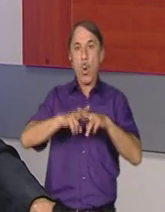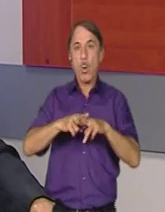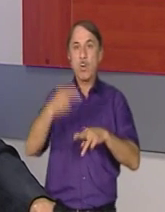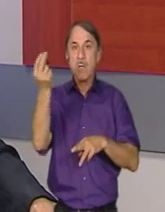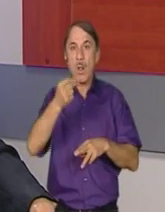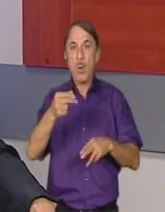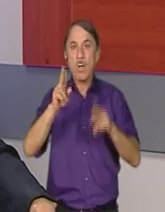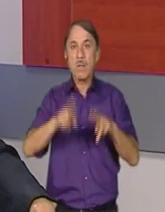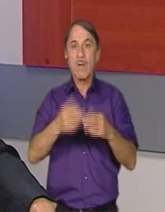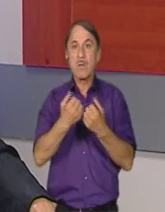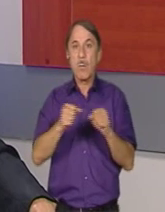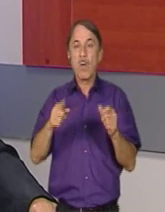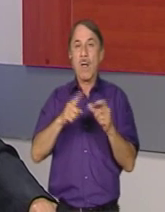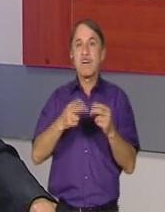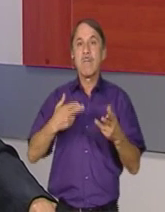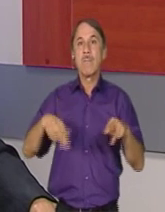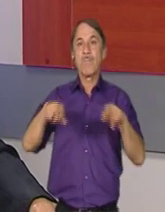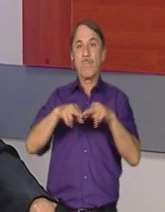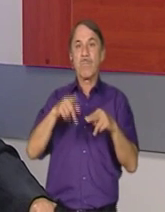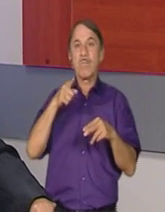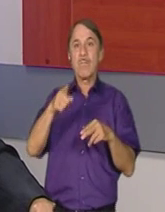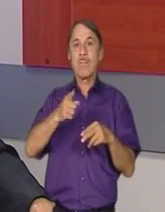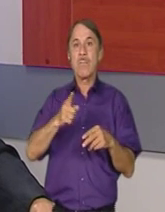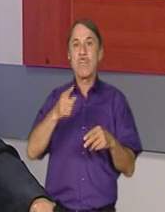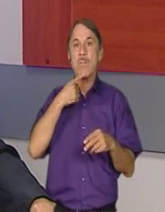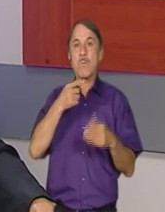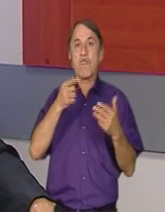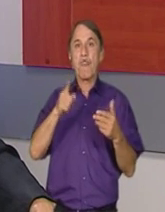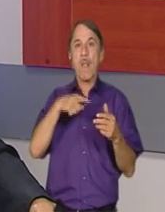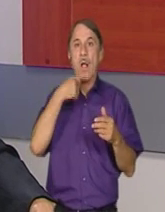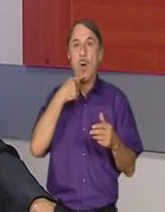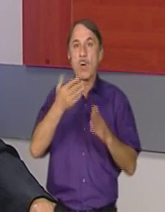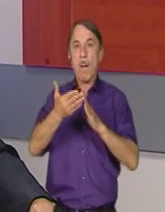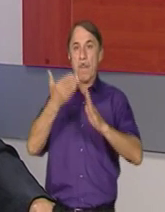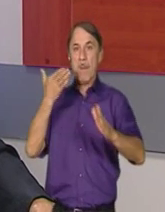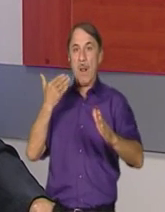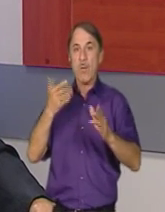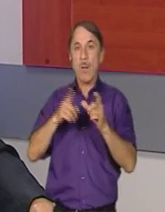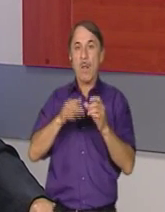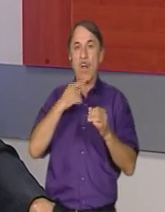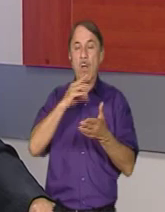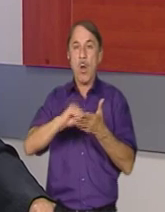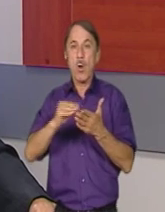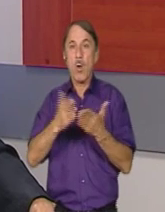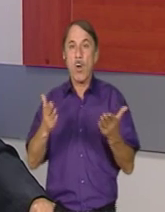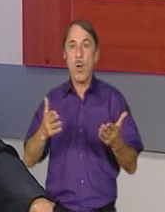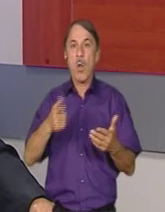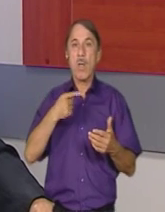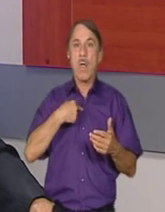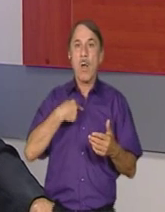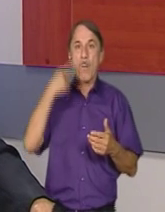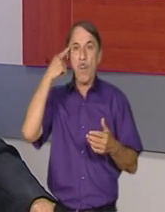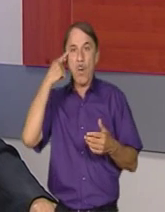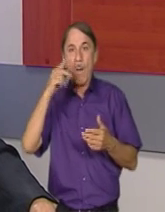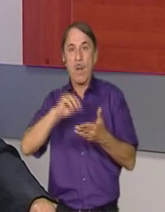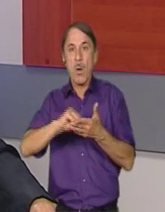god odlučim da naslikam stvarnost, model mi se pomeri. I objašnjavajući šta je hteo da kaže prethodnom rečenicom, napisao je roman.